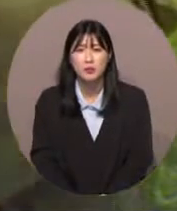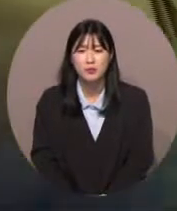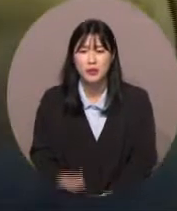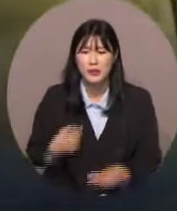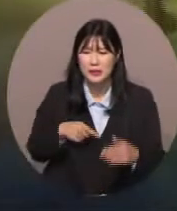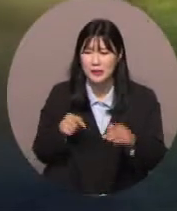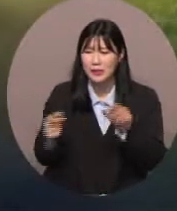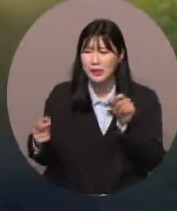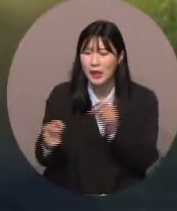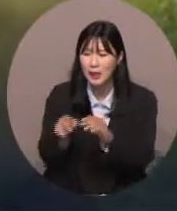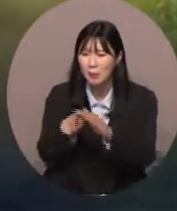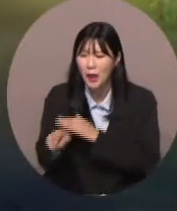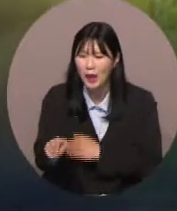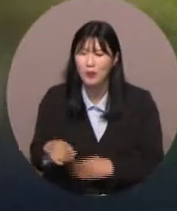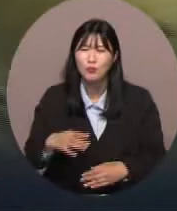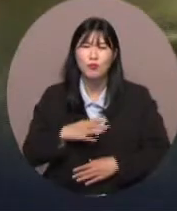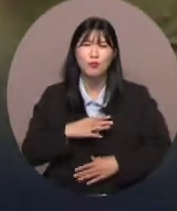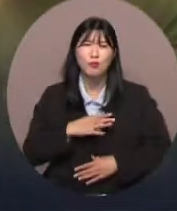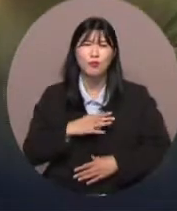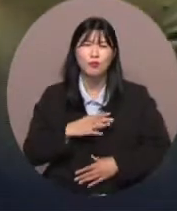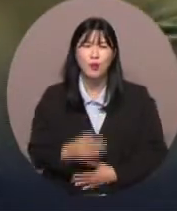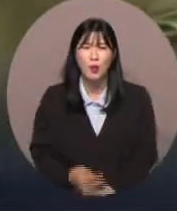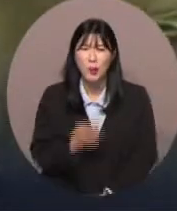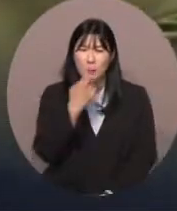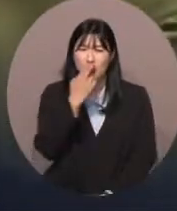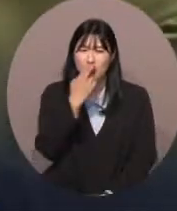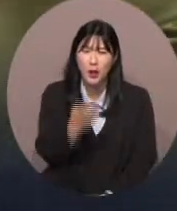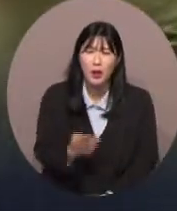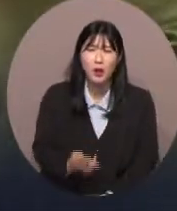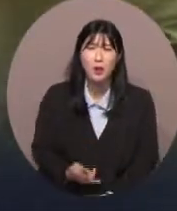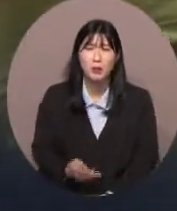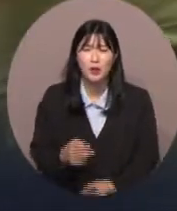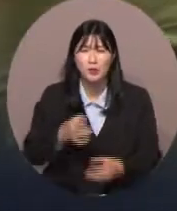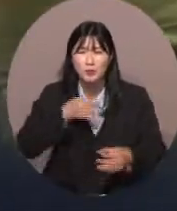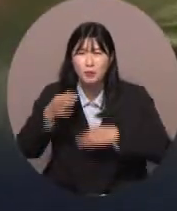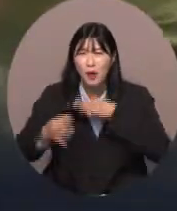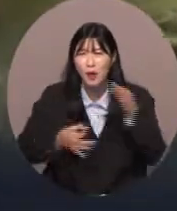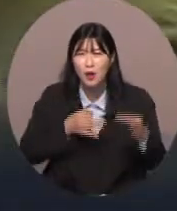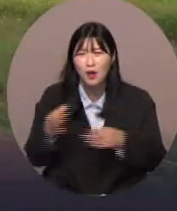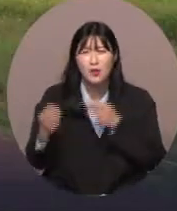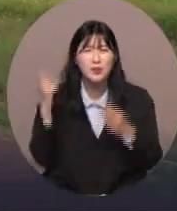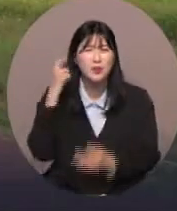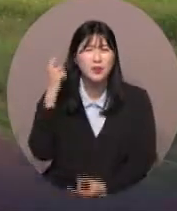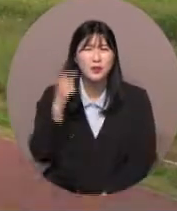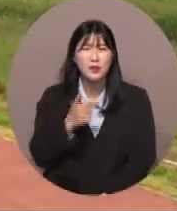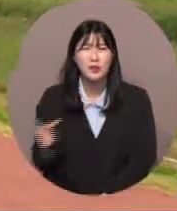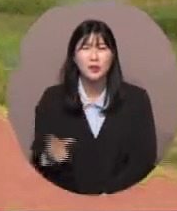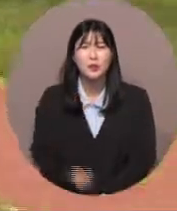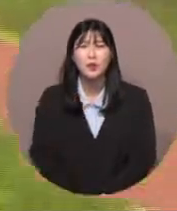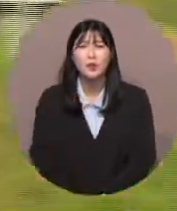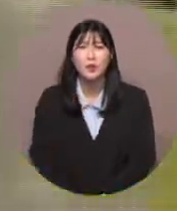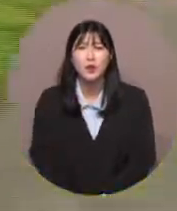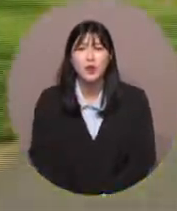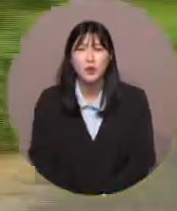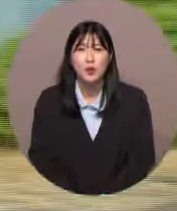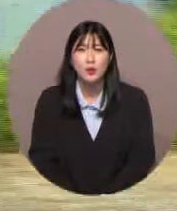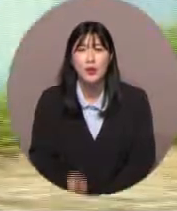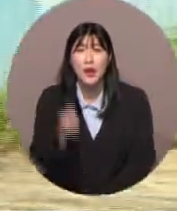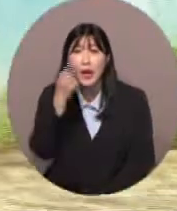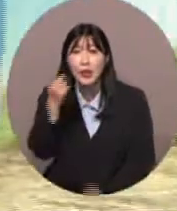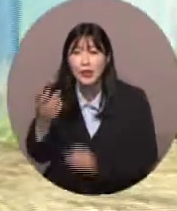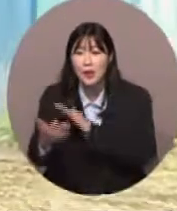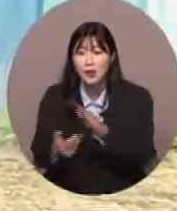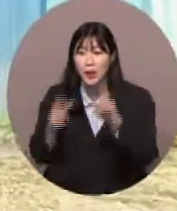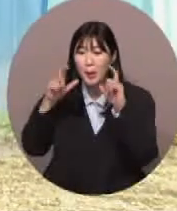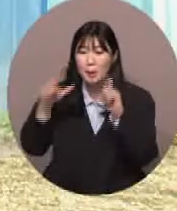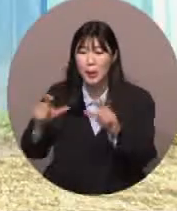그러면 좀 무섭긴 했었어요, 나도. 냄새도 고약하고 개 짖는 소리 나고. 불법 농장을 적발한 지 한 달이